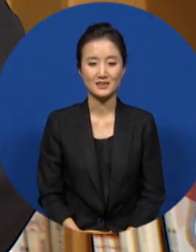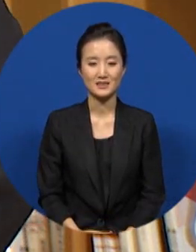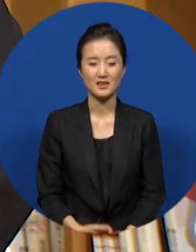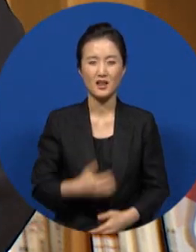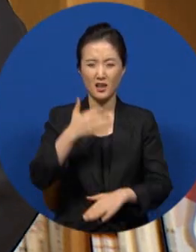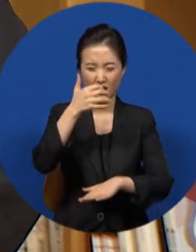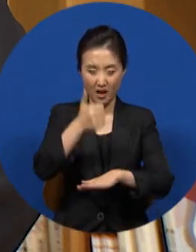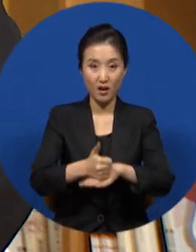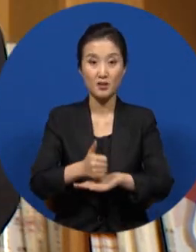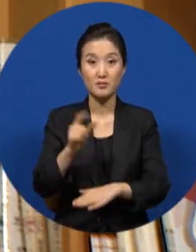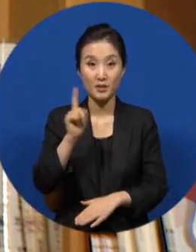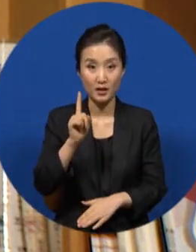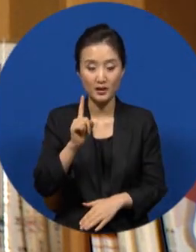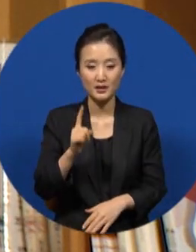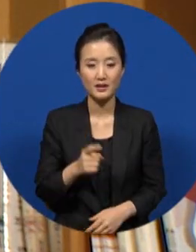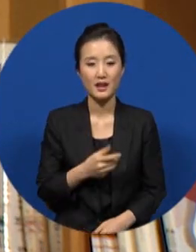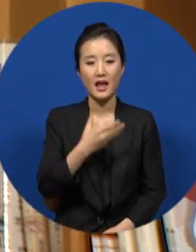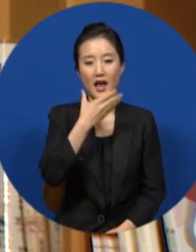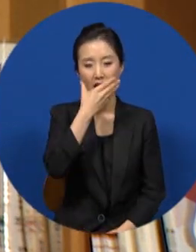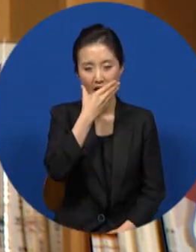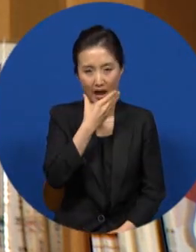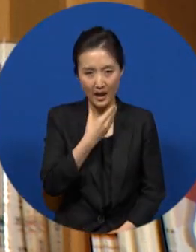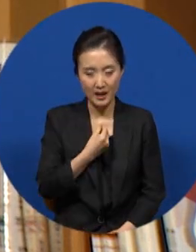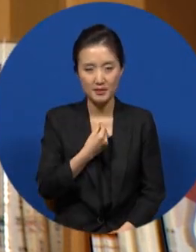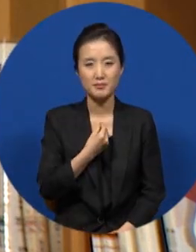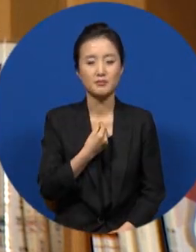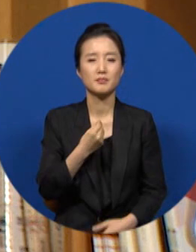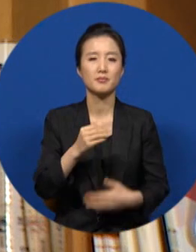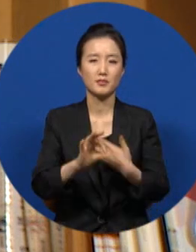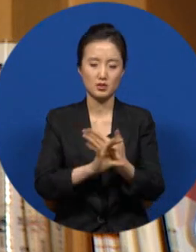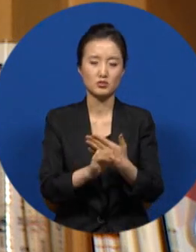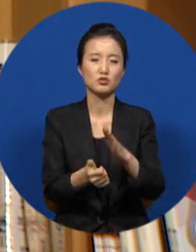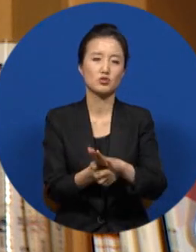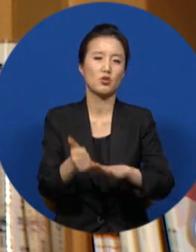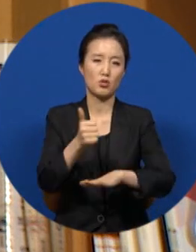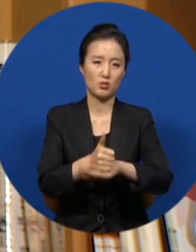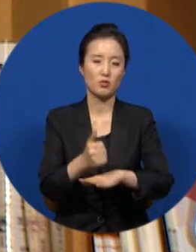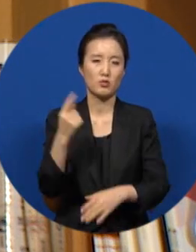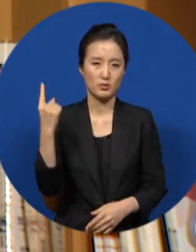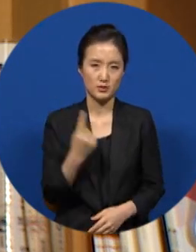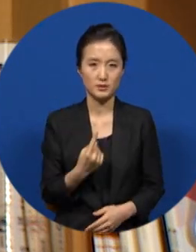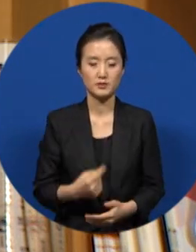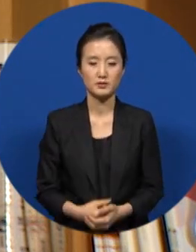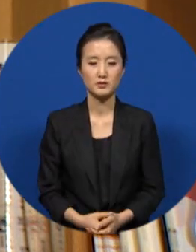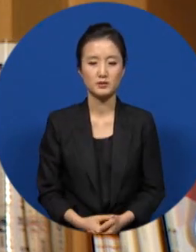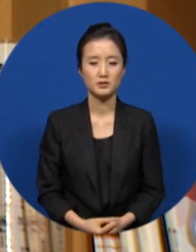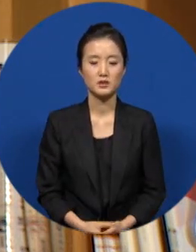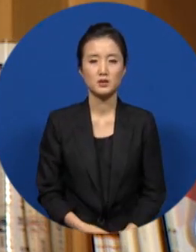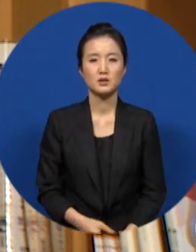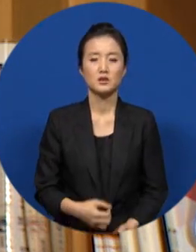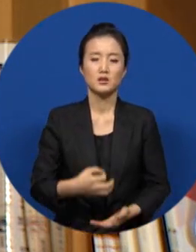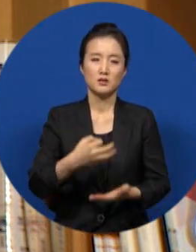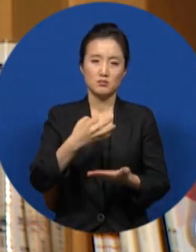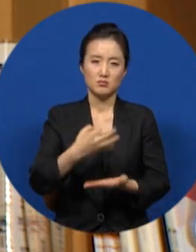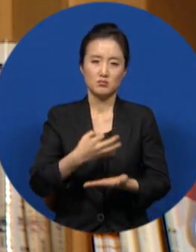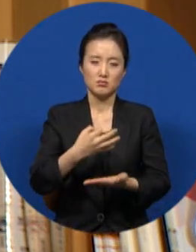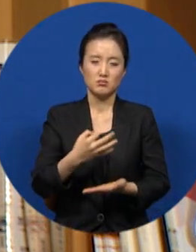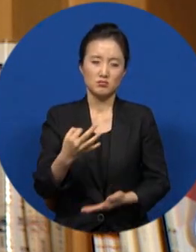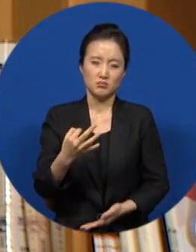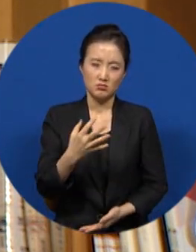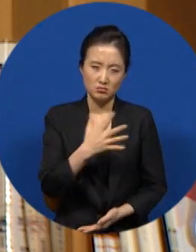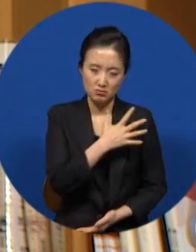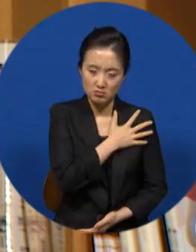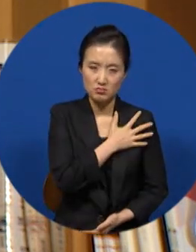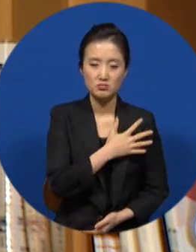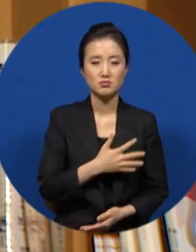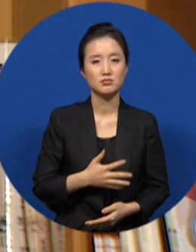결론부터 말씀드리면 행복해야 성공합니다. 그러니까 많은 부를 축적하고 권력을 장악하고 많은